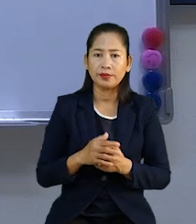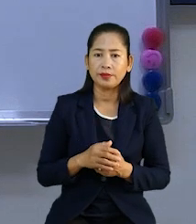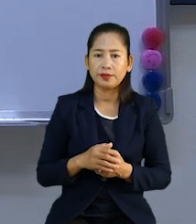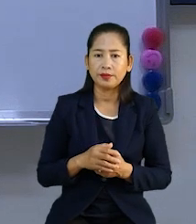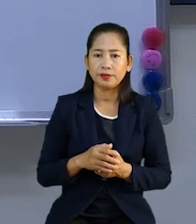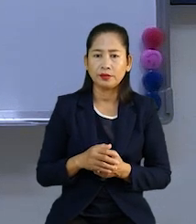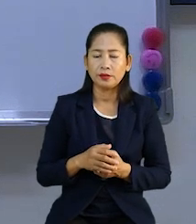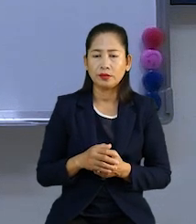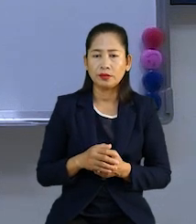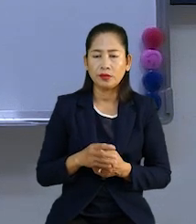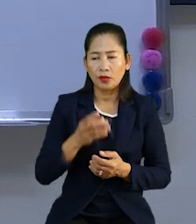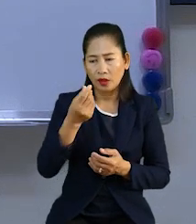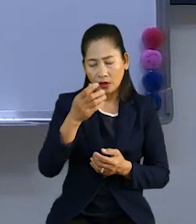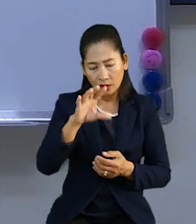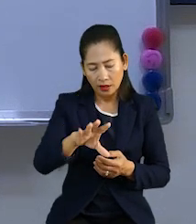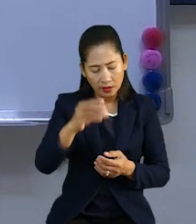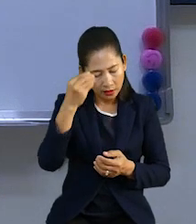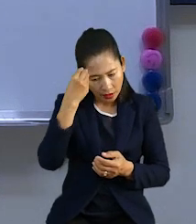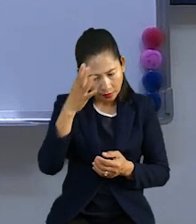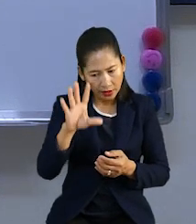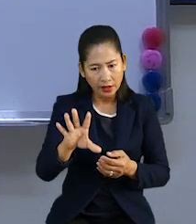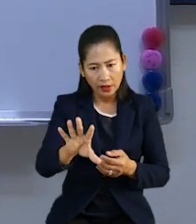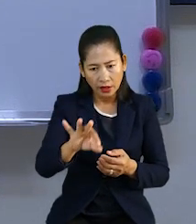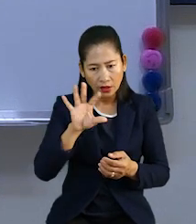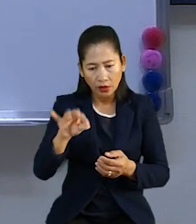chà đọc bày rột bà áp